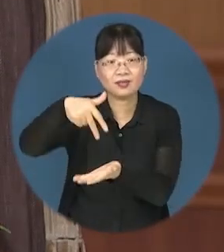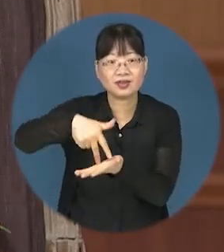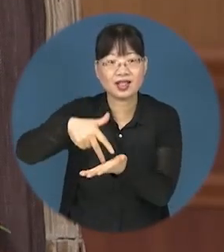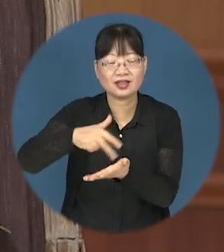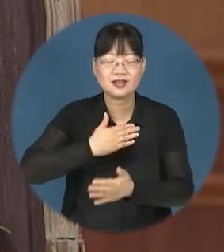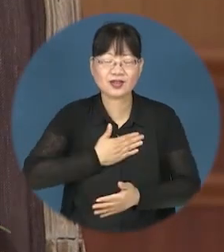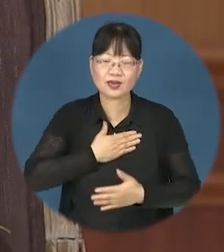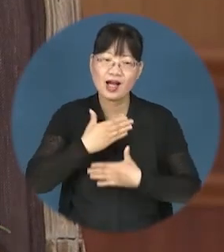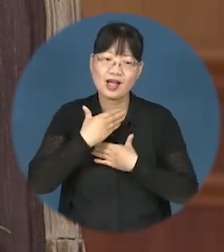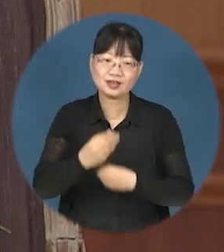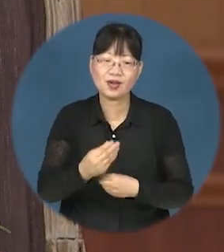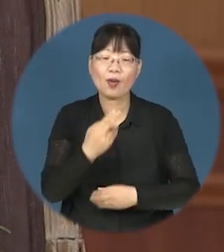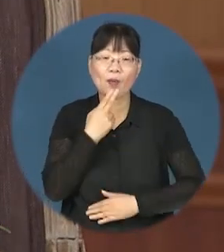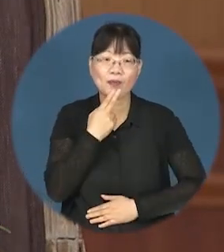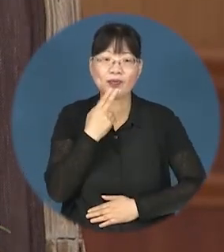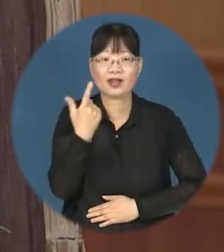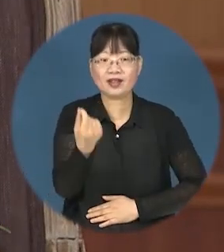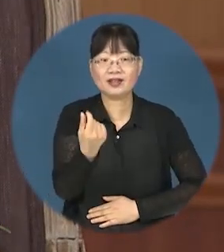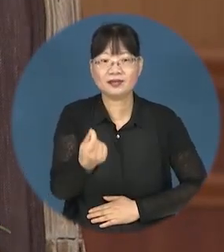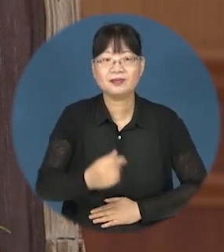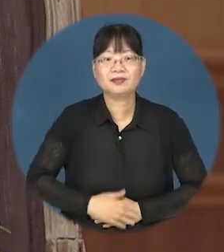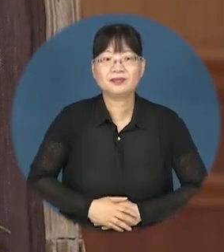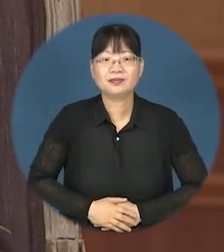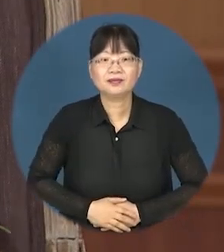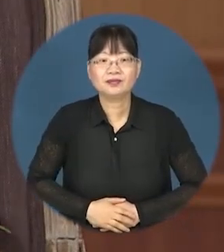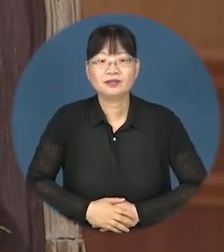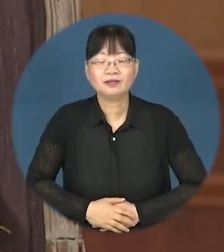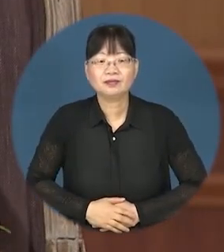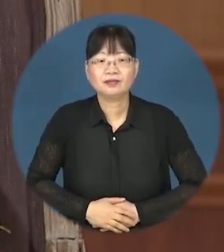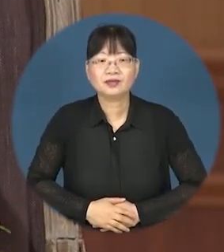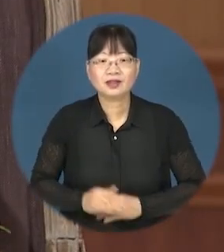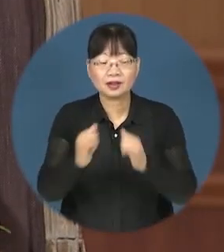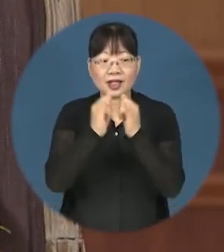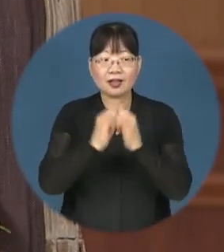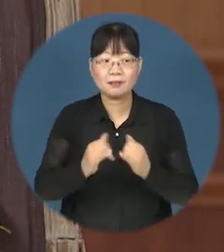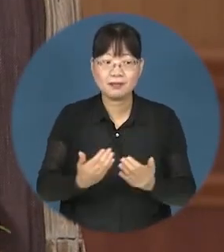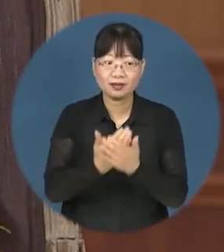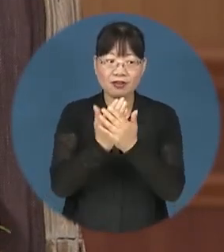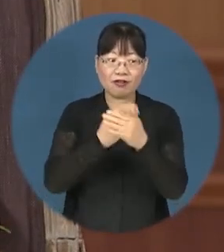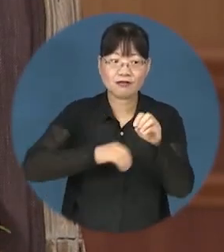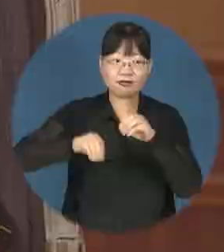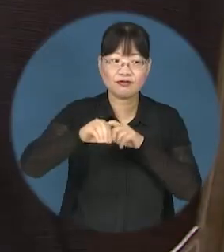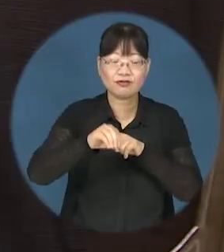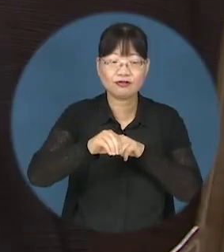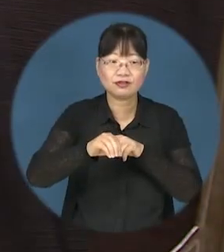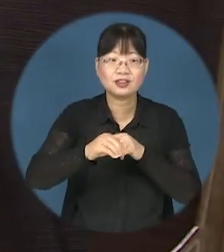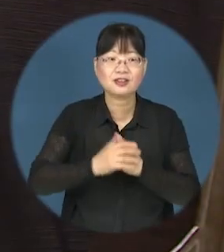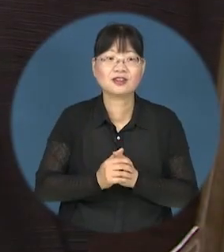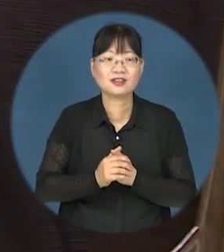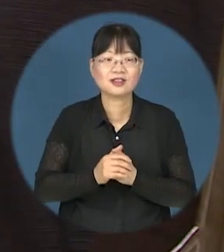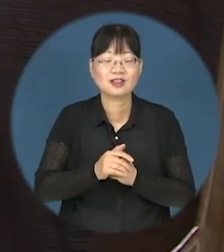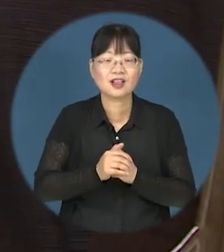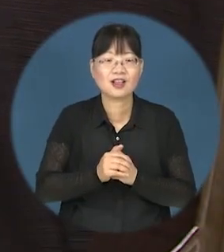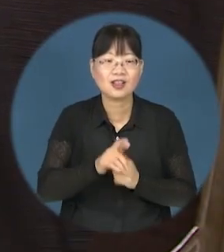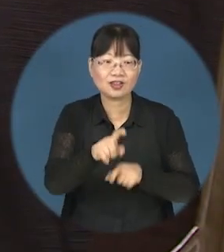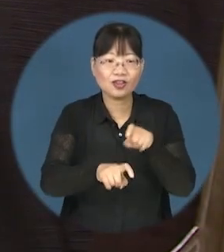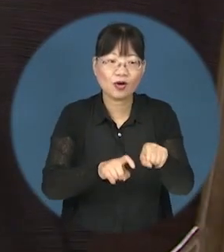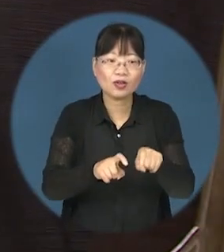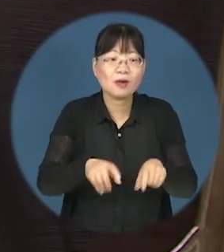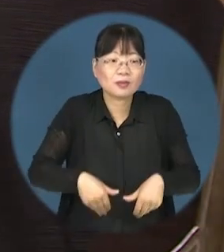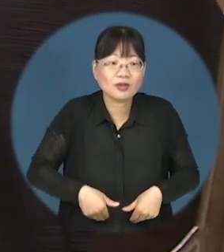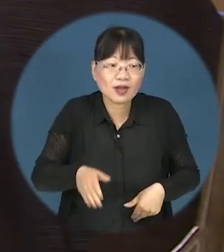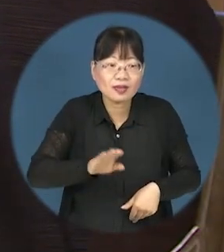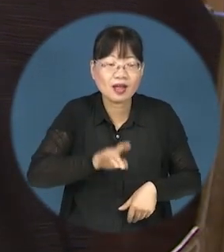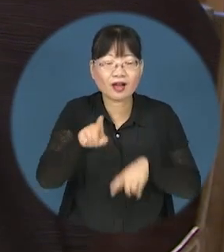정 사장이 앉아 않게 이제 안정이 안되고 있습니다 예 사회다 발전 할수록 걸어야 되는데 걷지 않는